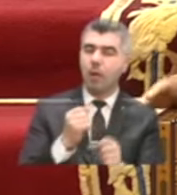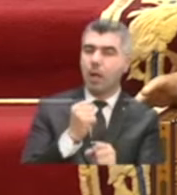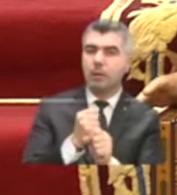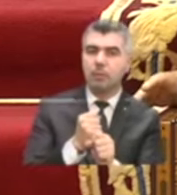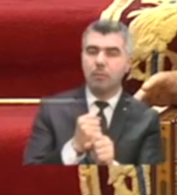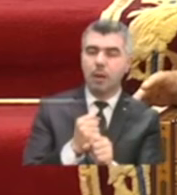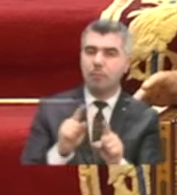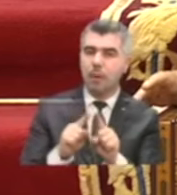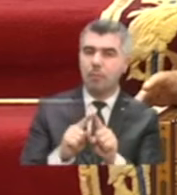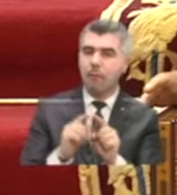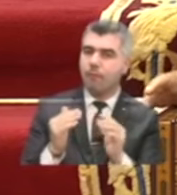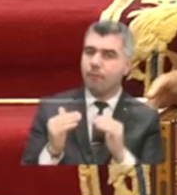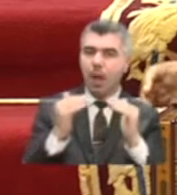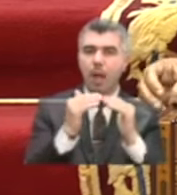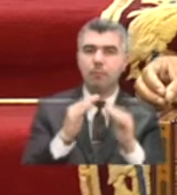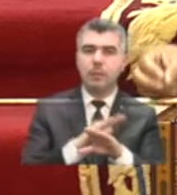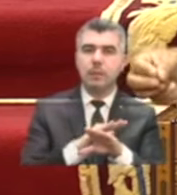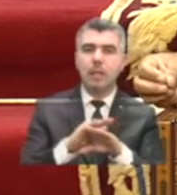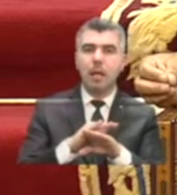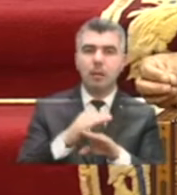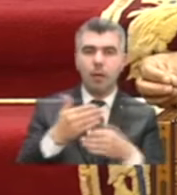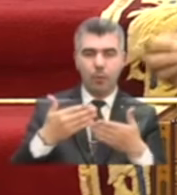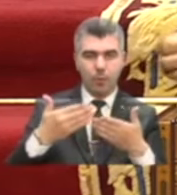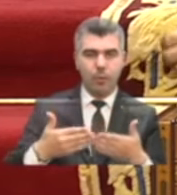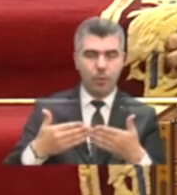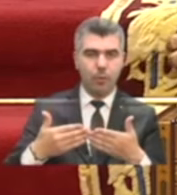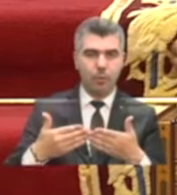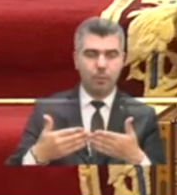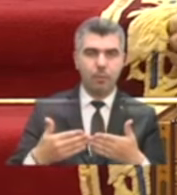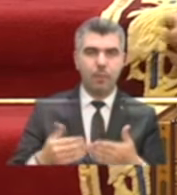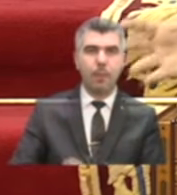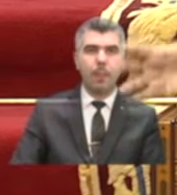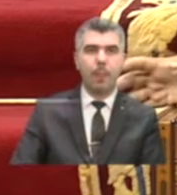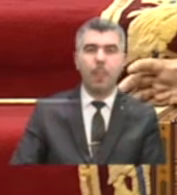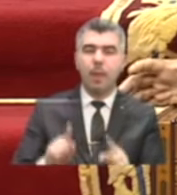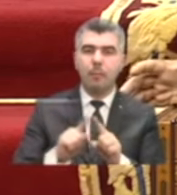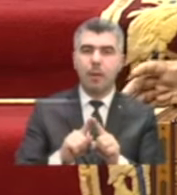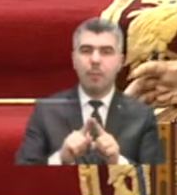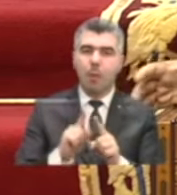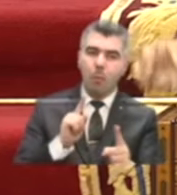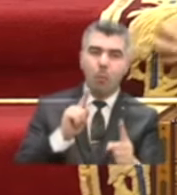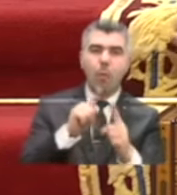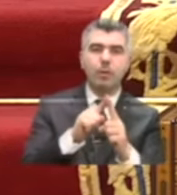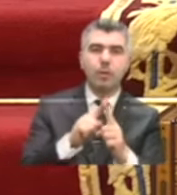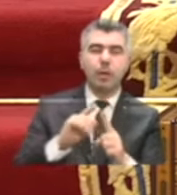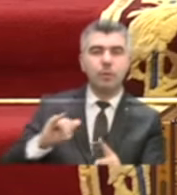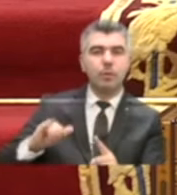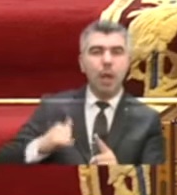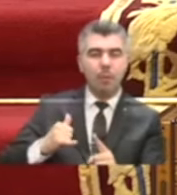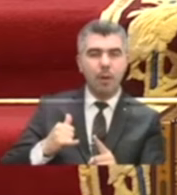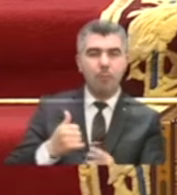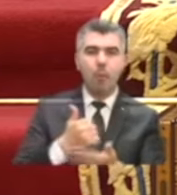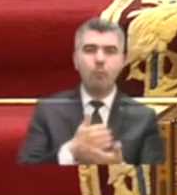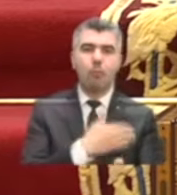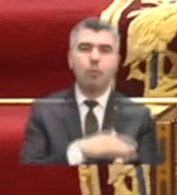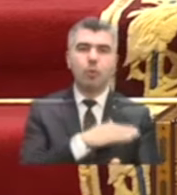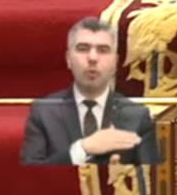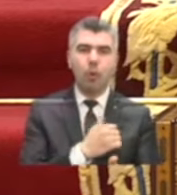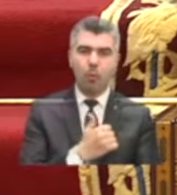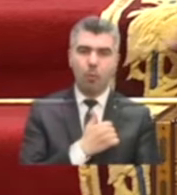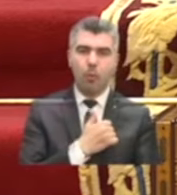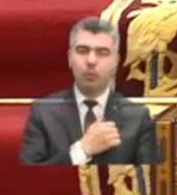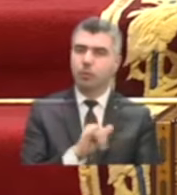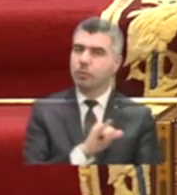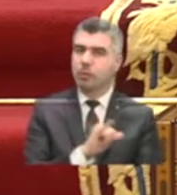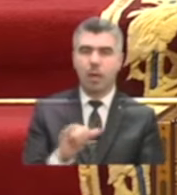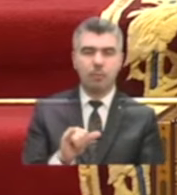هذه السياسه ديال اللي كتقوموا بها. اليوم حنا هذه مساله سياسه الموجهه للشباب، راه ماشي مسؤوليتكم بوحدكم، مسؤوليه